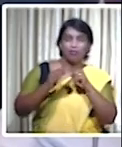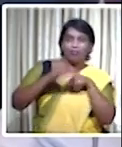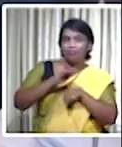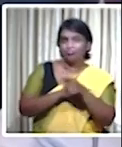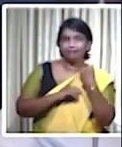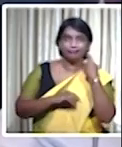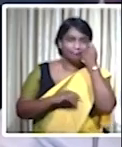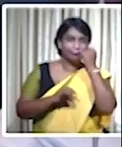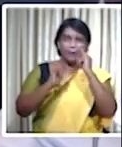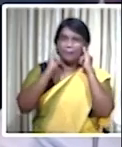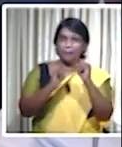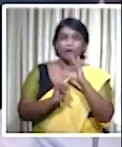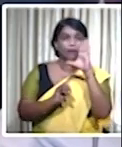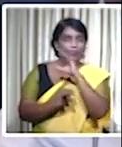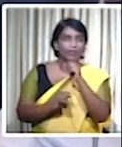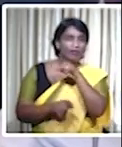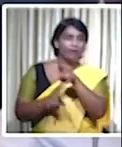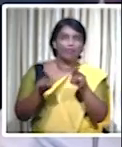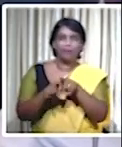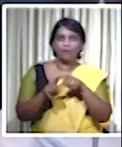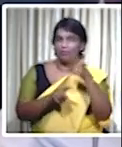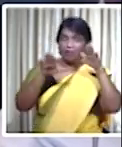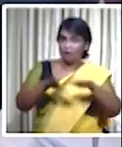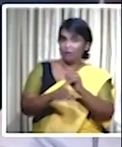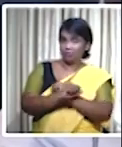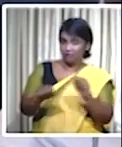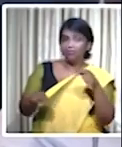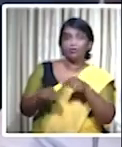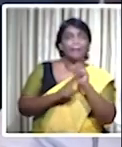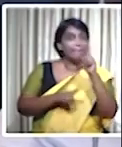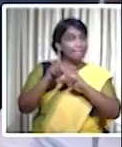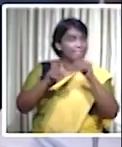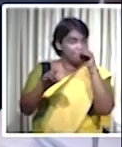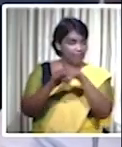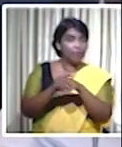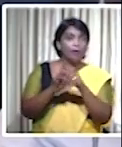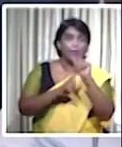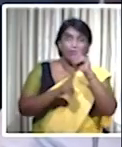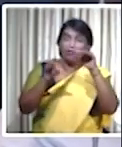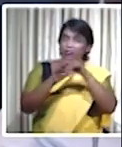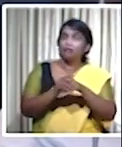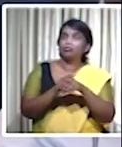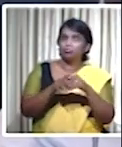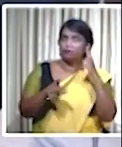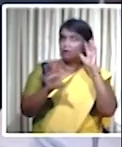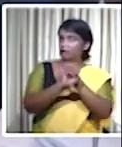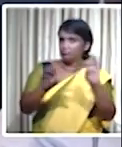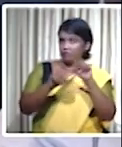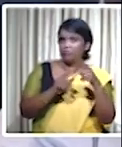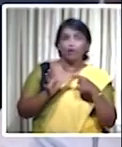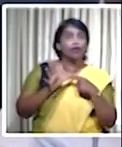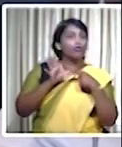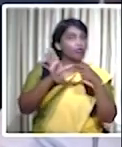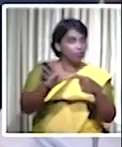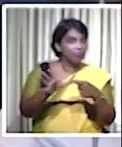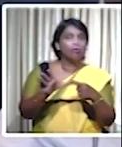තුල අසභ්‍ය අශීලාචාර අර්ථකථනයක් සිද්ධ කරනවා. මෙම සභාව තුල සිදු කරන කිසිම ප්‍රකාශයකට පිළිතුරු